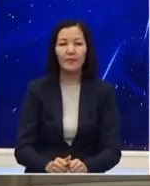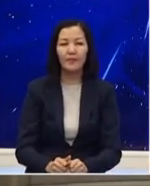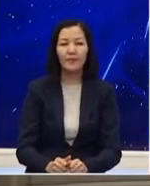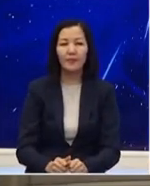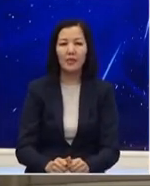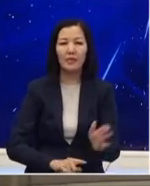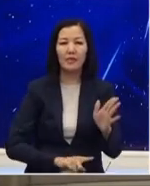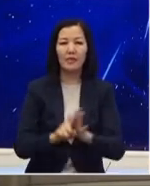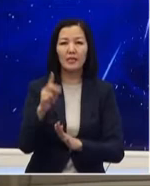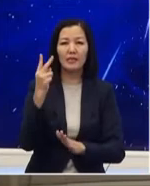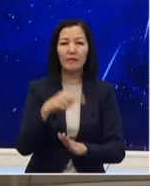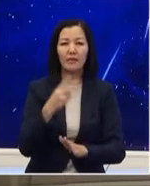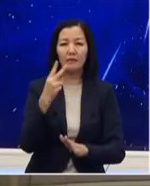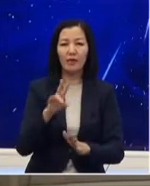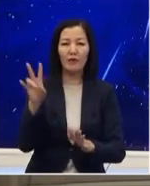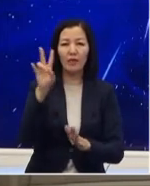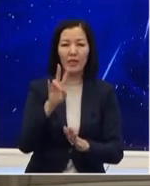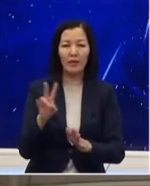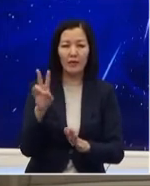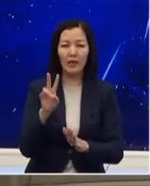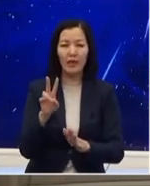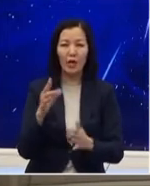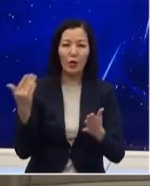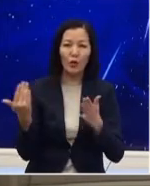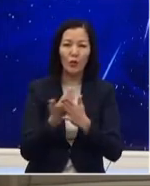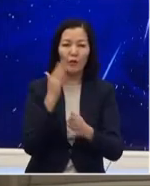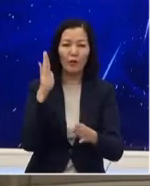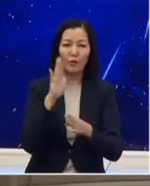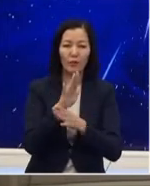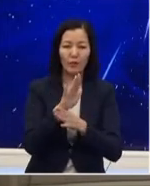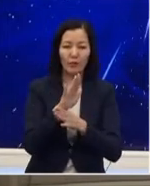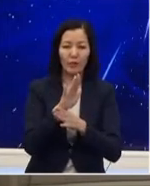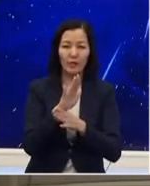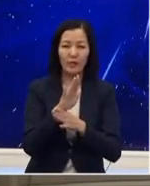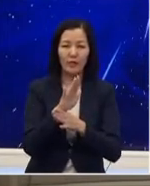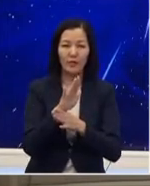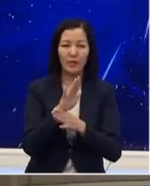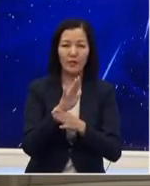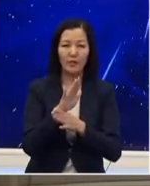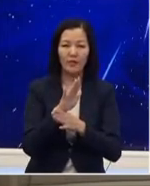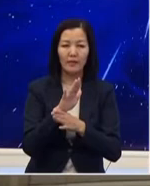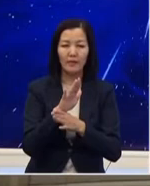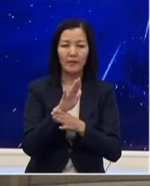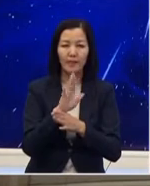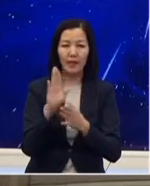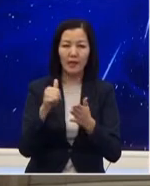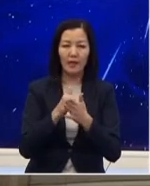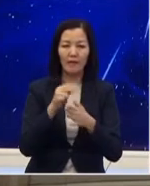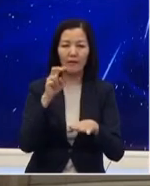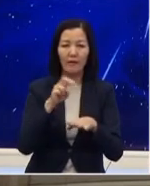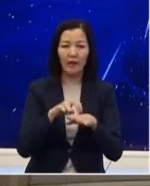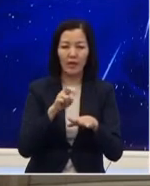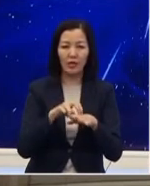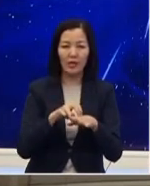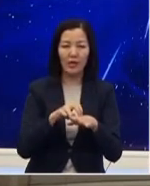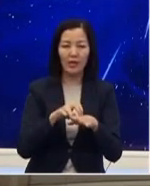С 22 ноября вступило в силу номер 32 постановление главного государственного санитарного